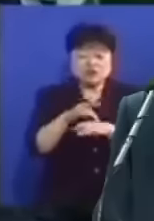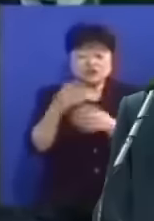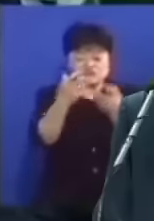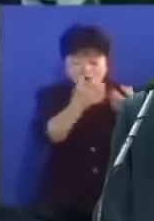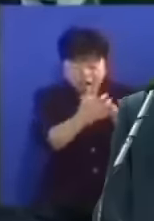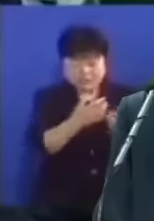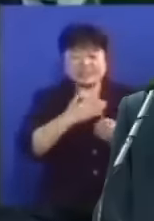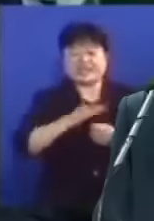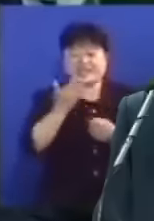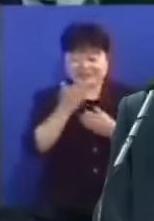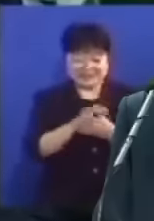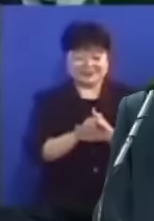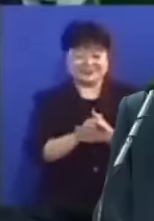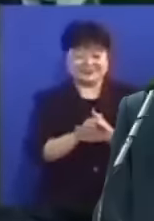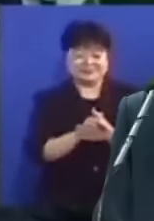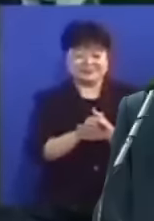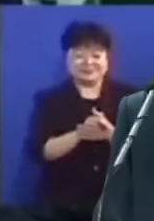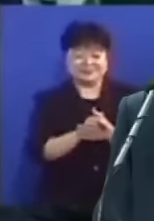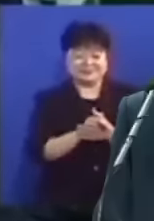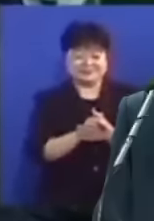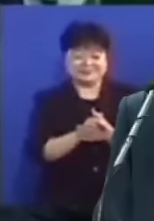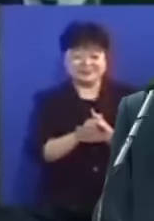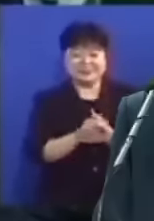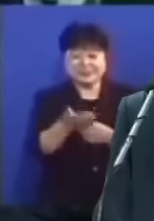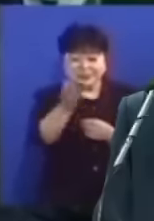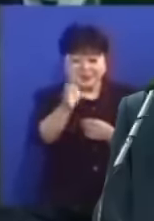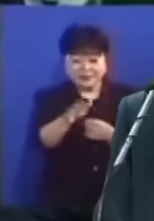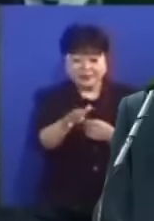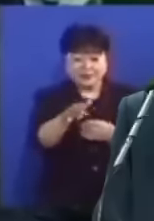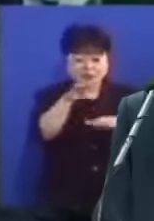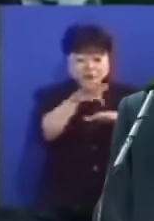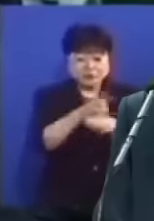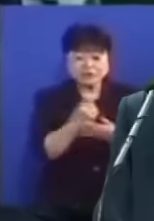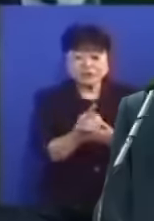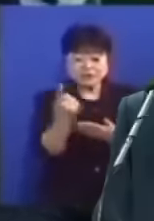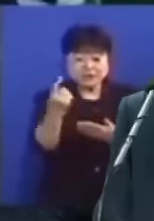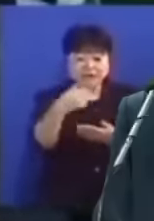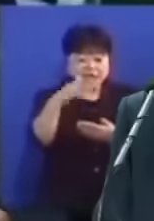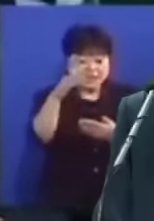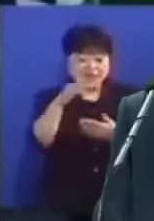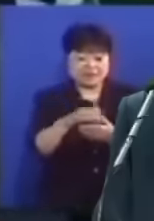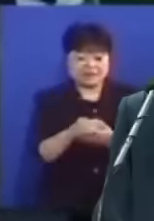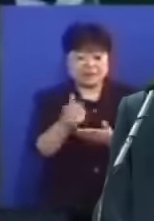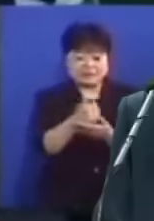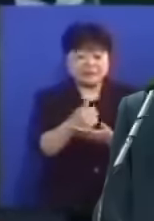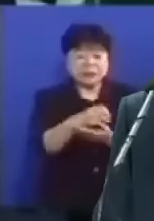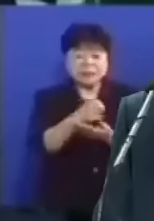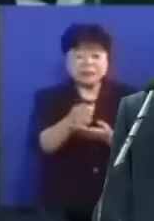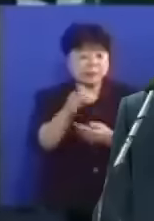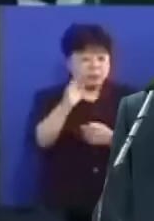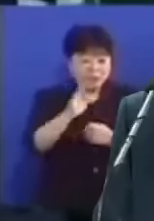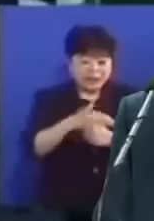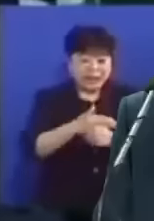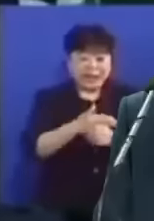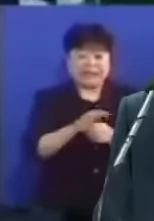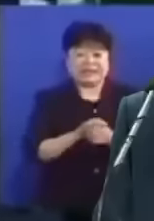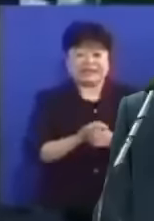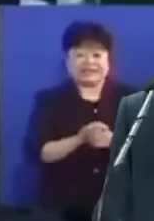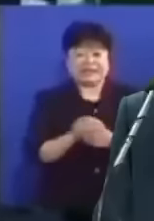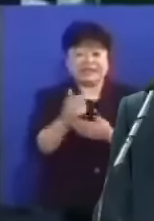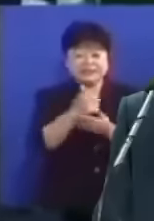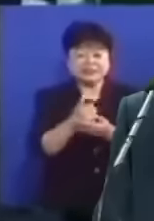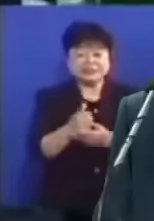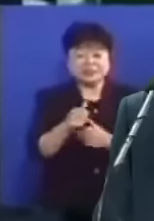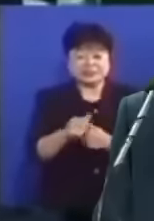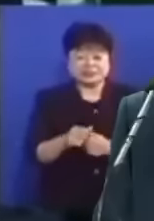들어있구나 알아야 되는 것입니다. 그런데 귀신이 쫓겨나가니까 이제 점을 못 치니까 그